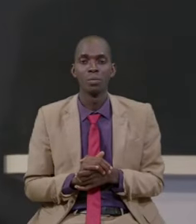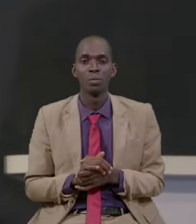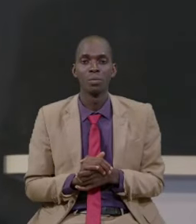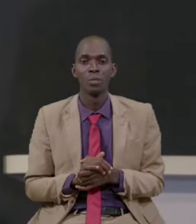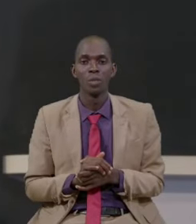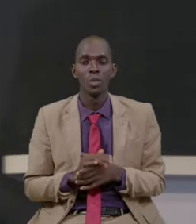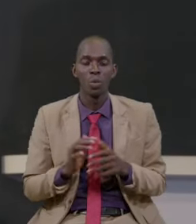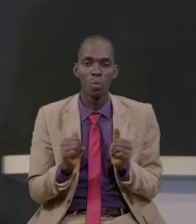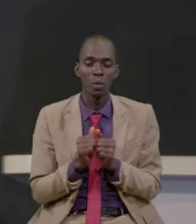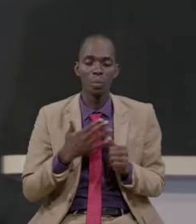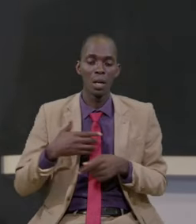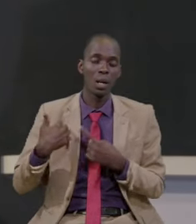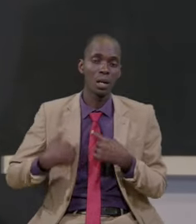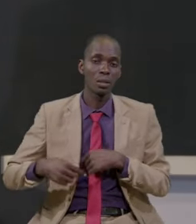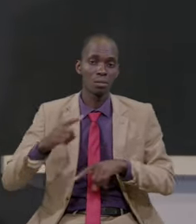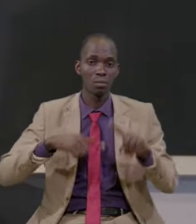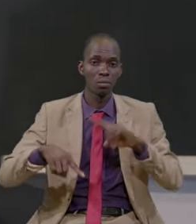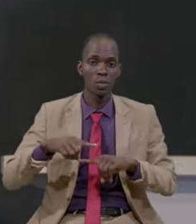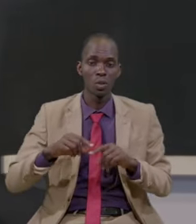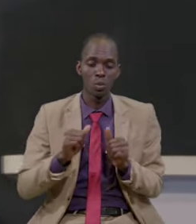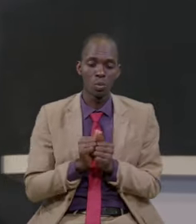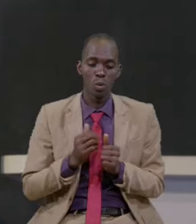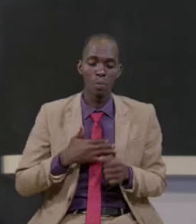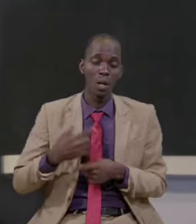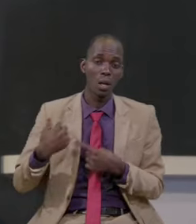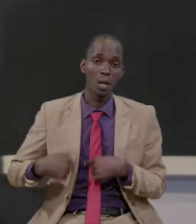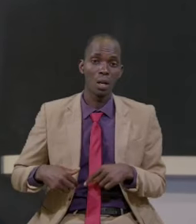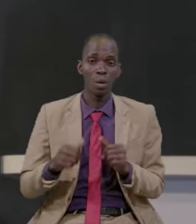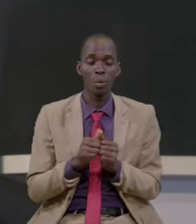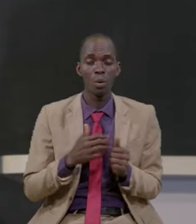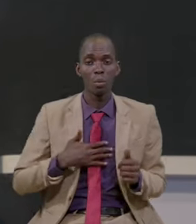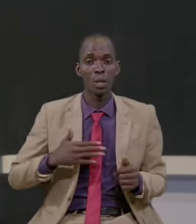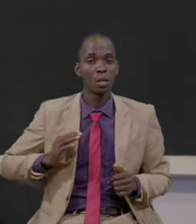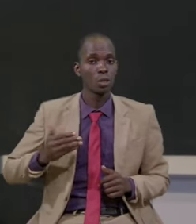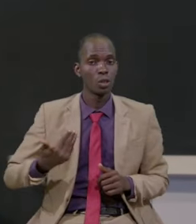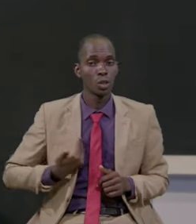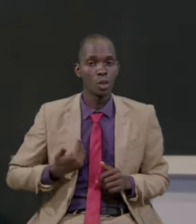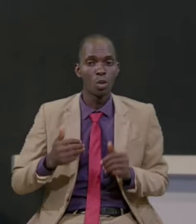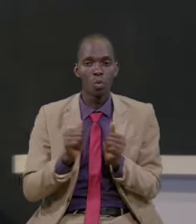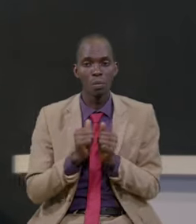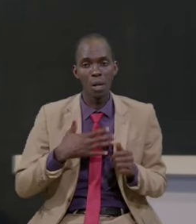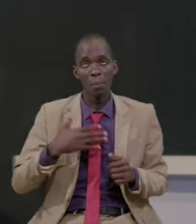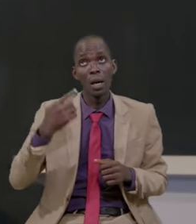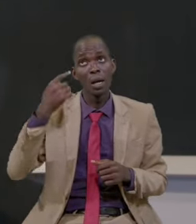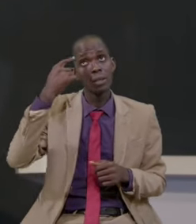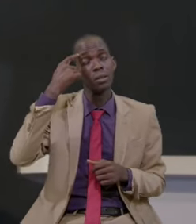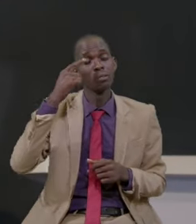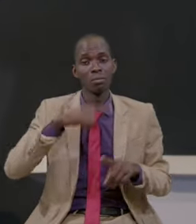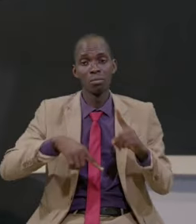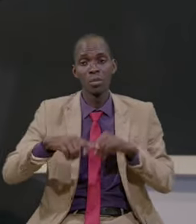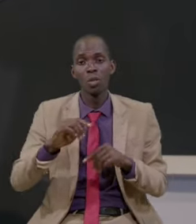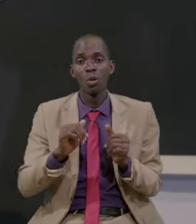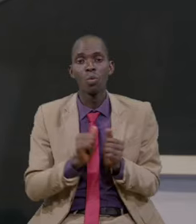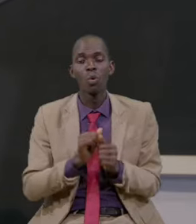Avec mon cœur, avec mon âme, avec ma pensée, avec toutes